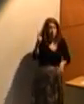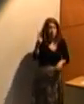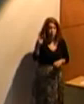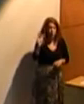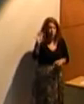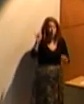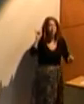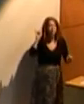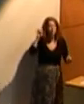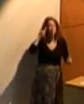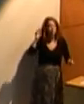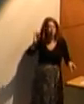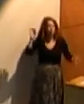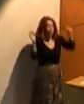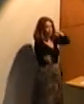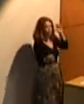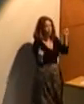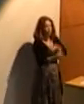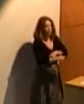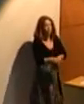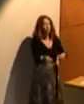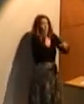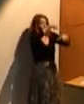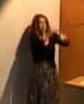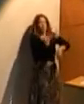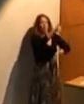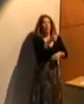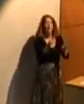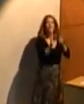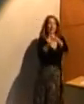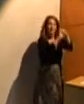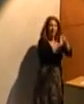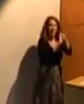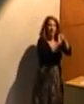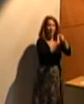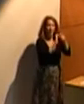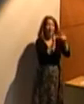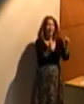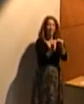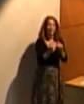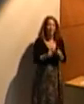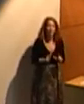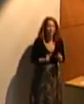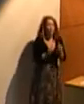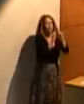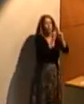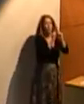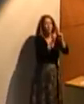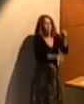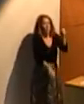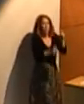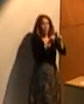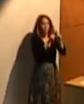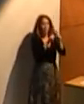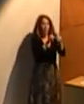une certaine façon je commence par le mot fraternité fraternité liberté égalité alors c'est une relation qui fondent une relation est